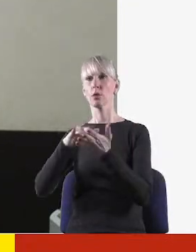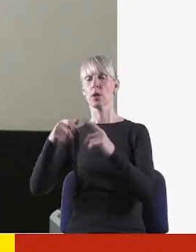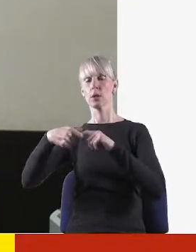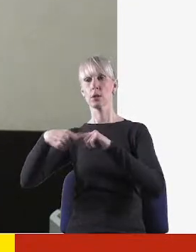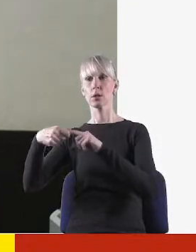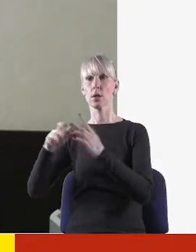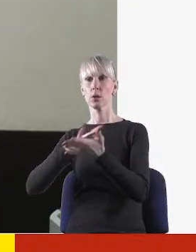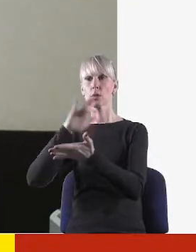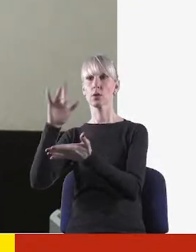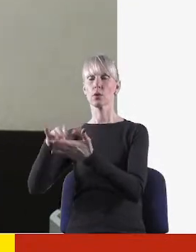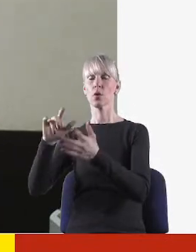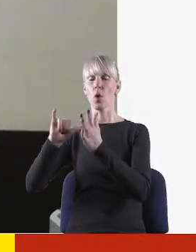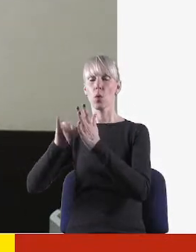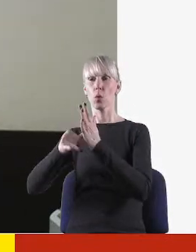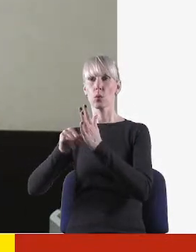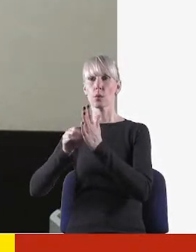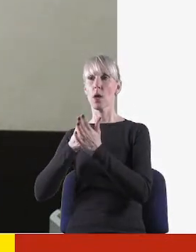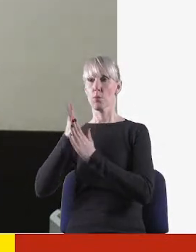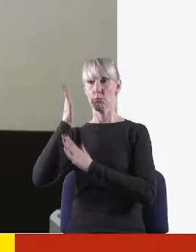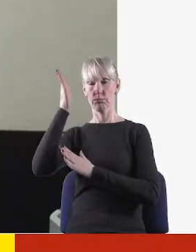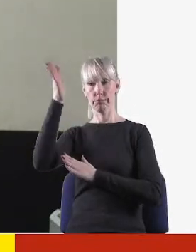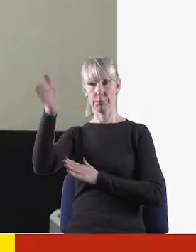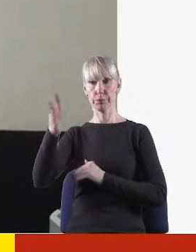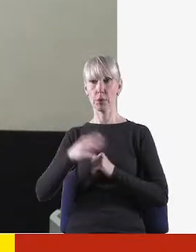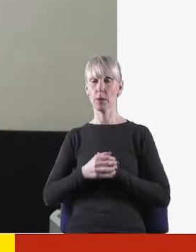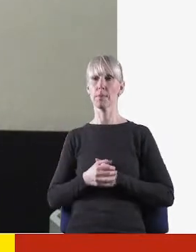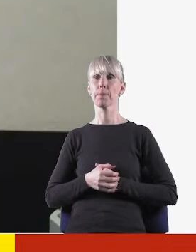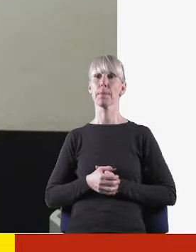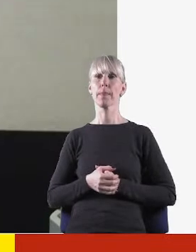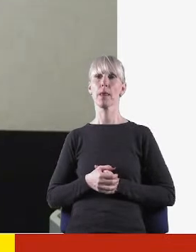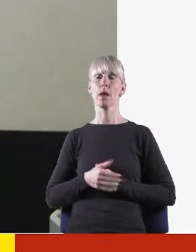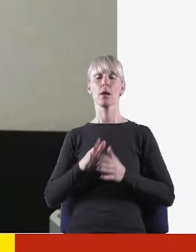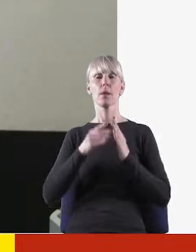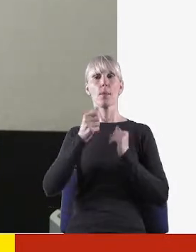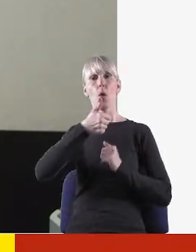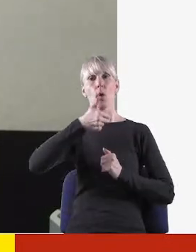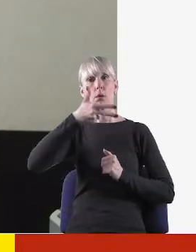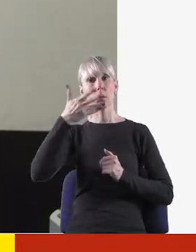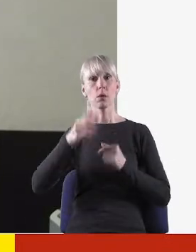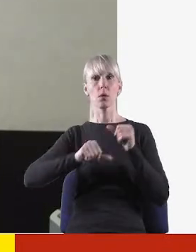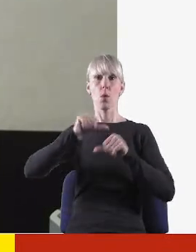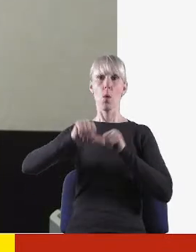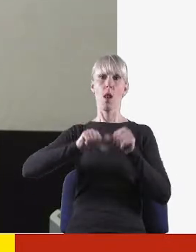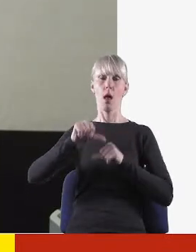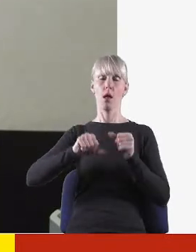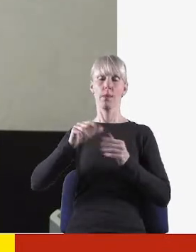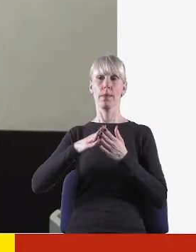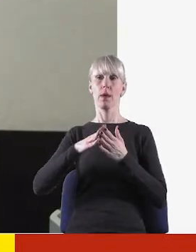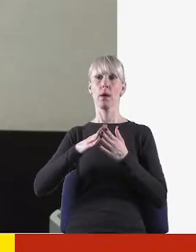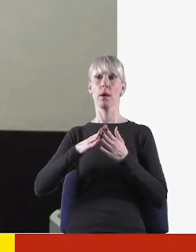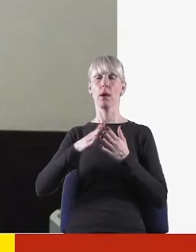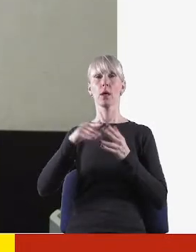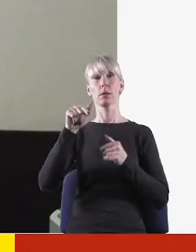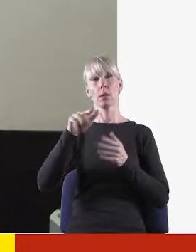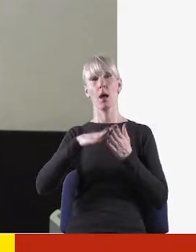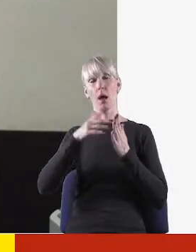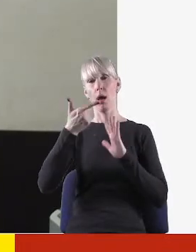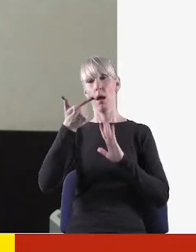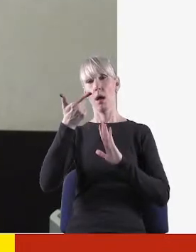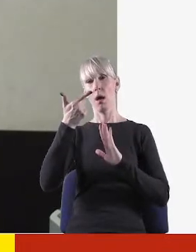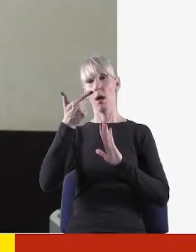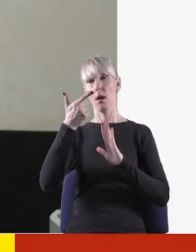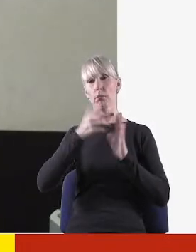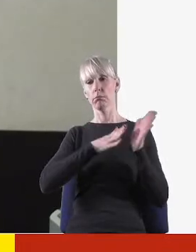kierunku północnym. A więc po kilku latach modernizacji tej linii, linia będzie drożna, nie będzie